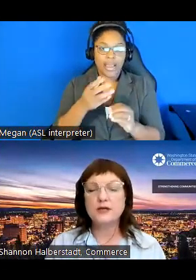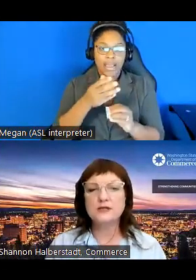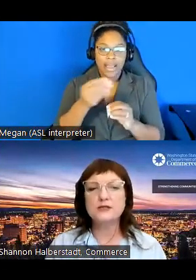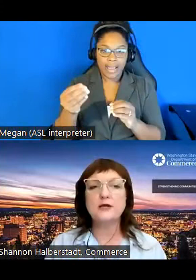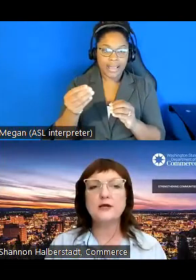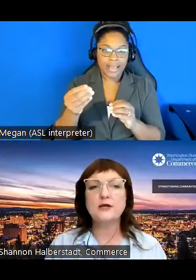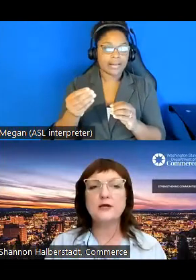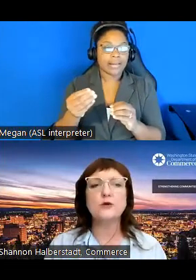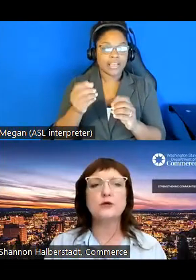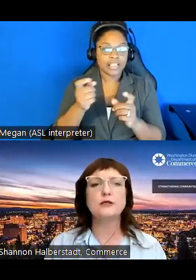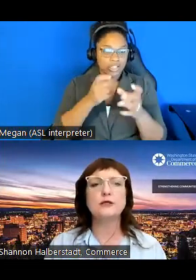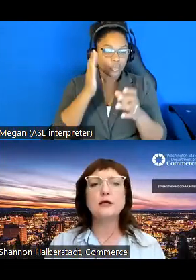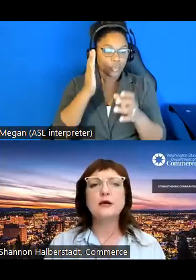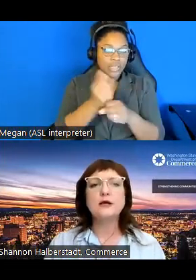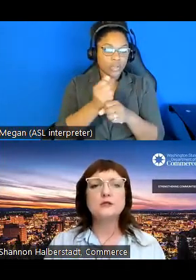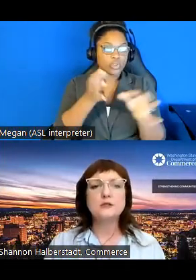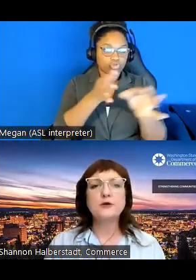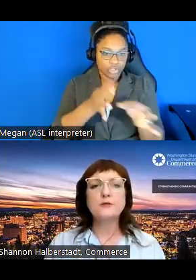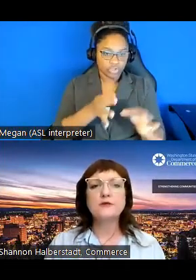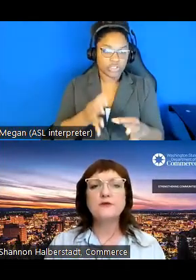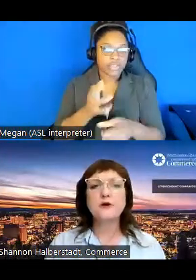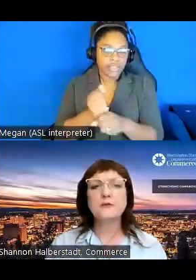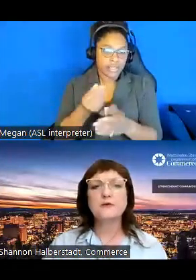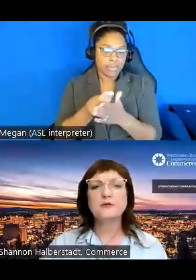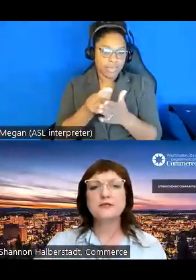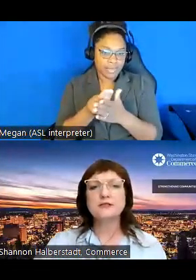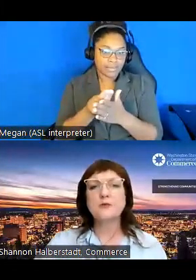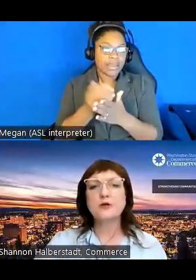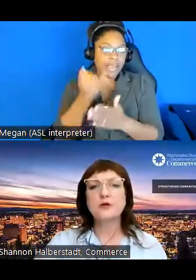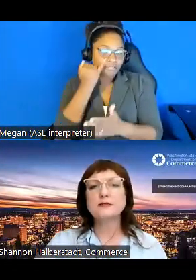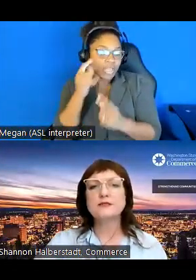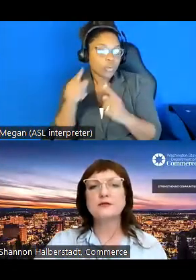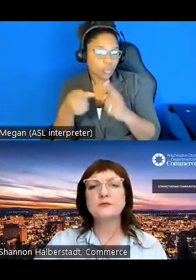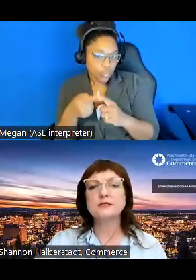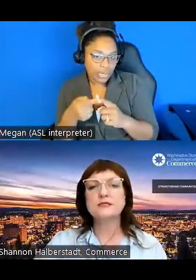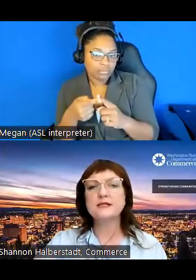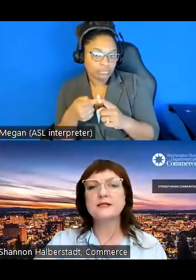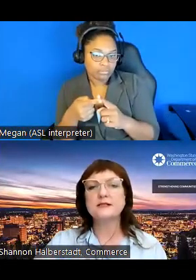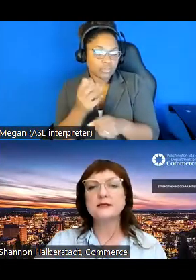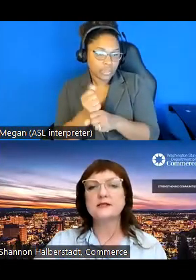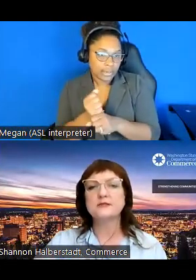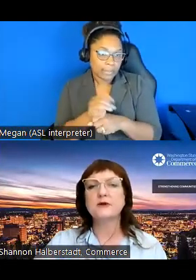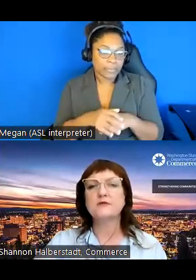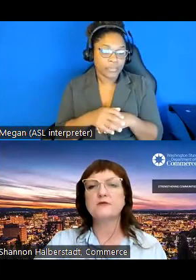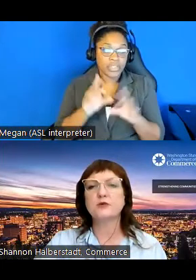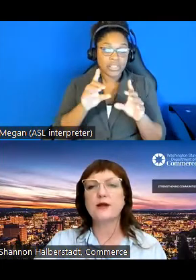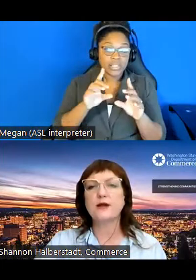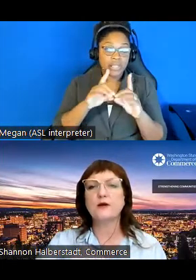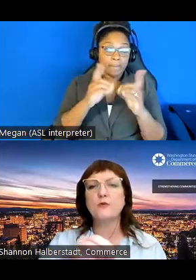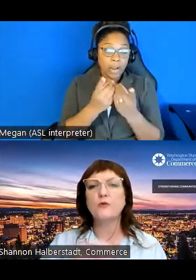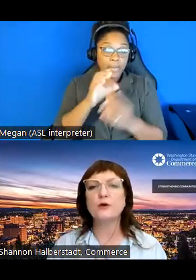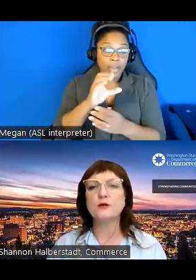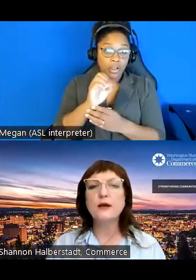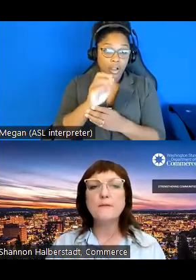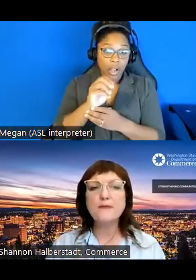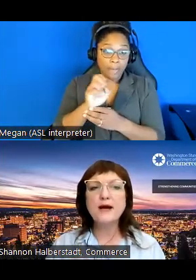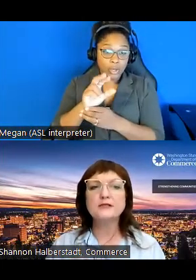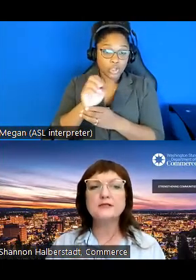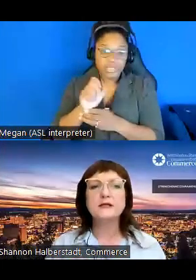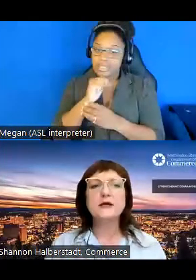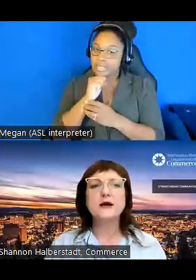그 송금하기 위한 정보를 제출하시면 됩니다. 그 성공